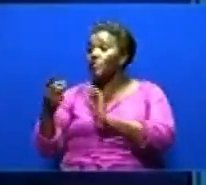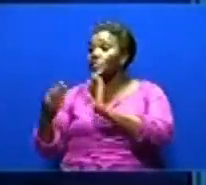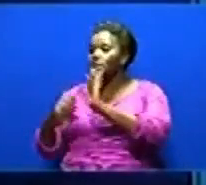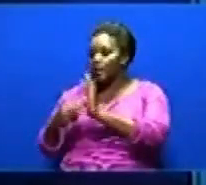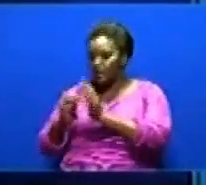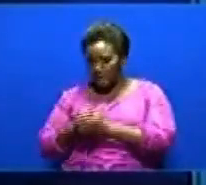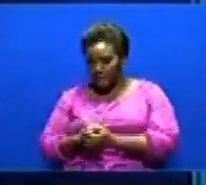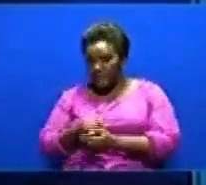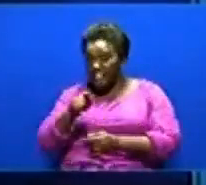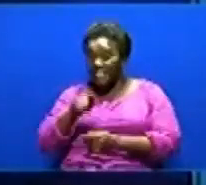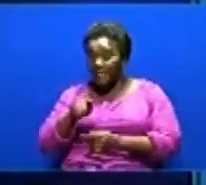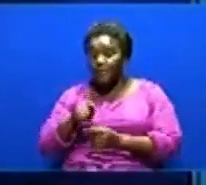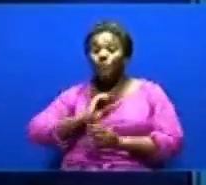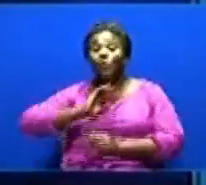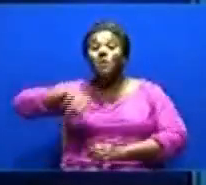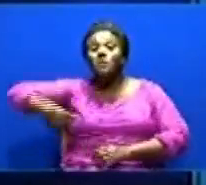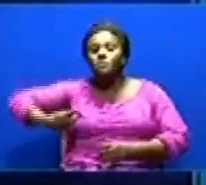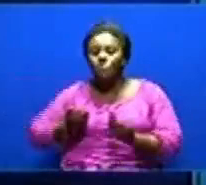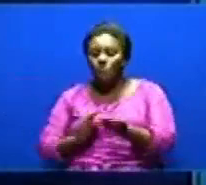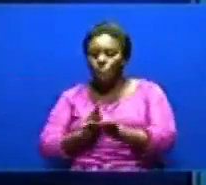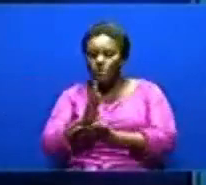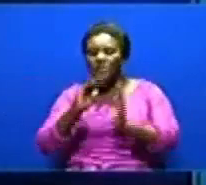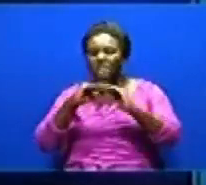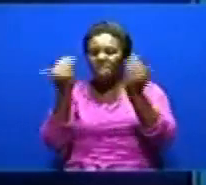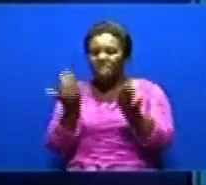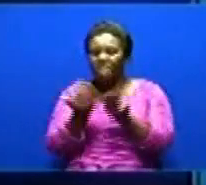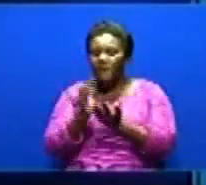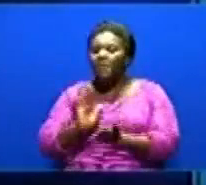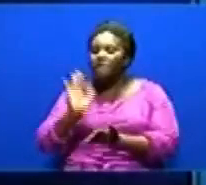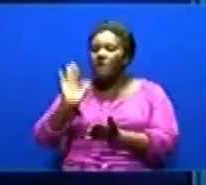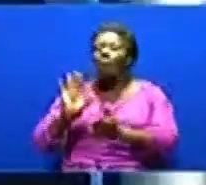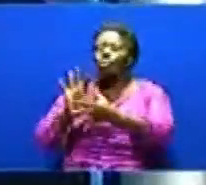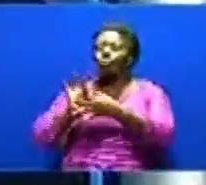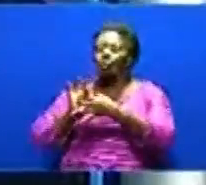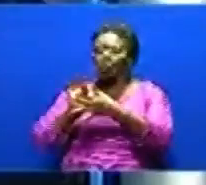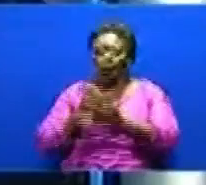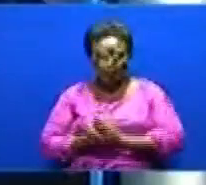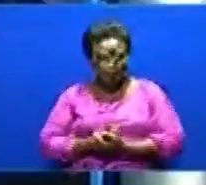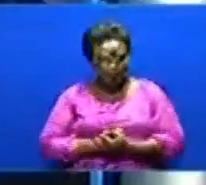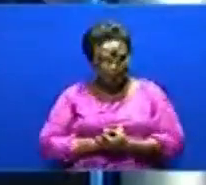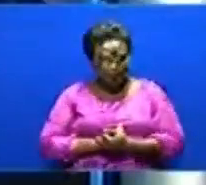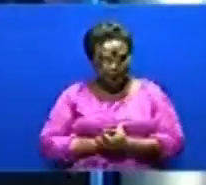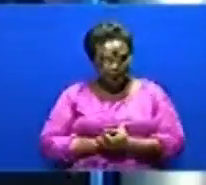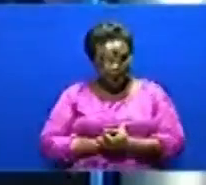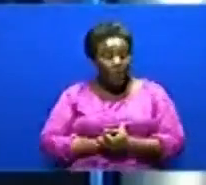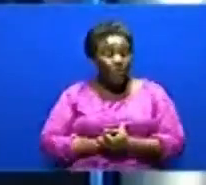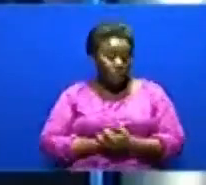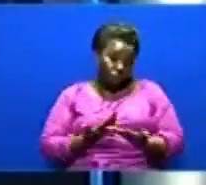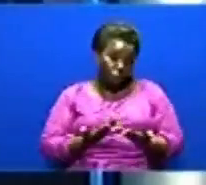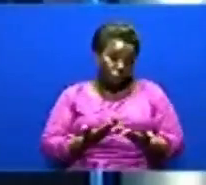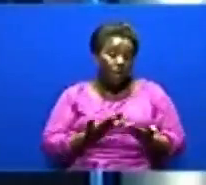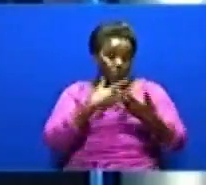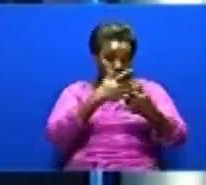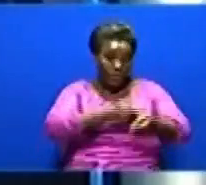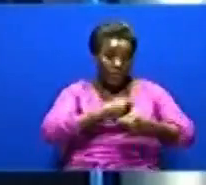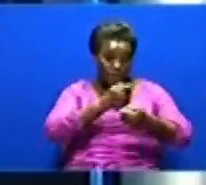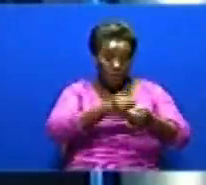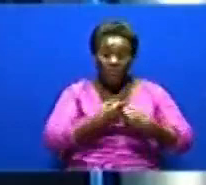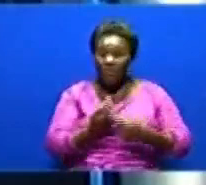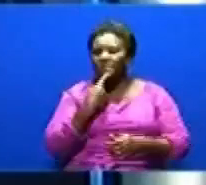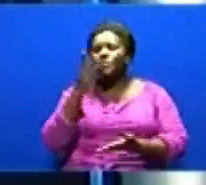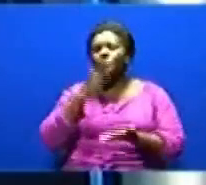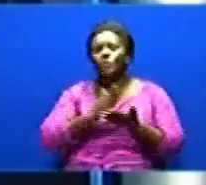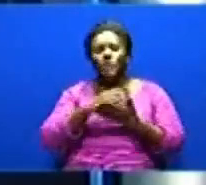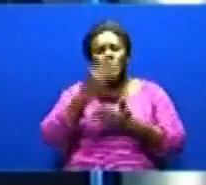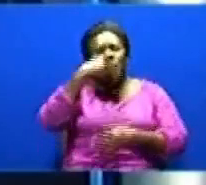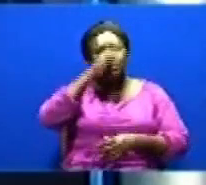ambazo walidhulumiwa kupitia vyama vya ushirika. Baadhi ya wakulima wamesema pamoja na serikali kurudisha kiasi hicho cha